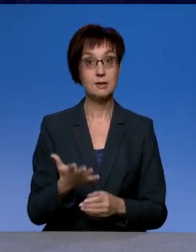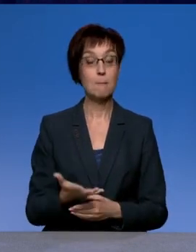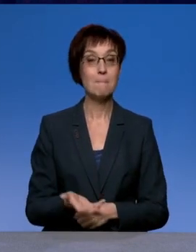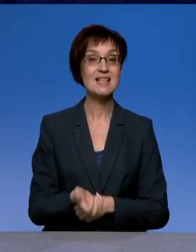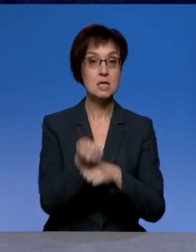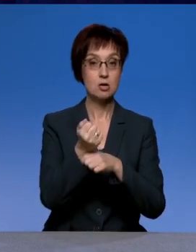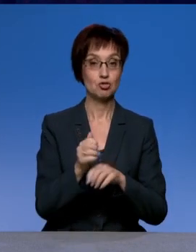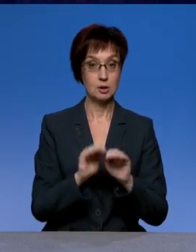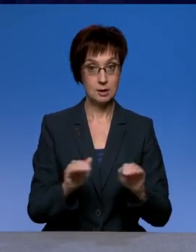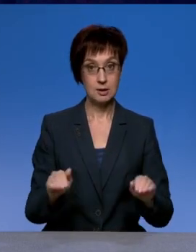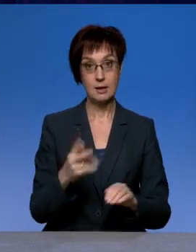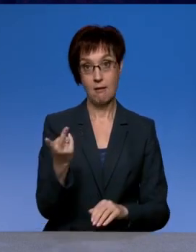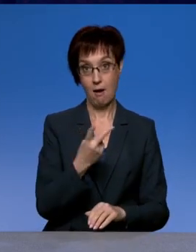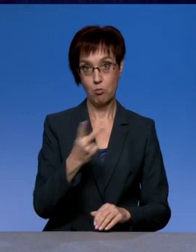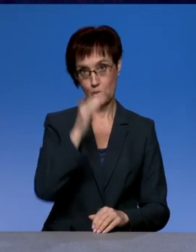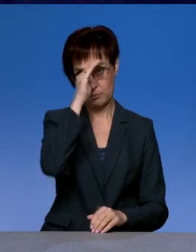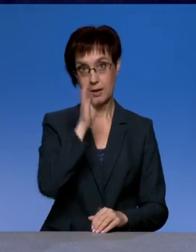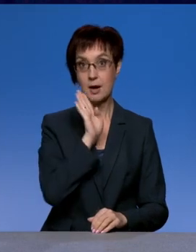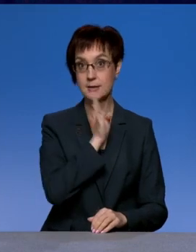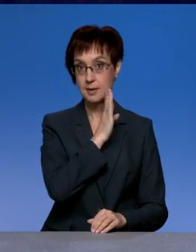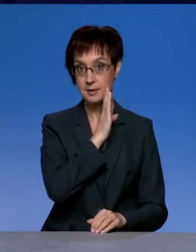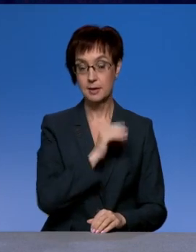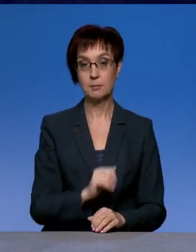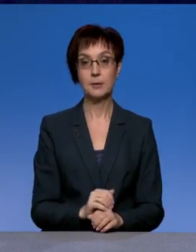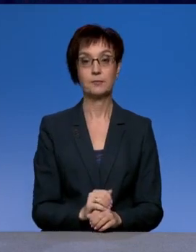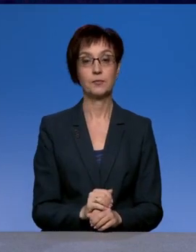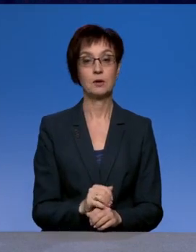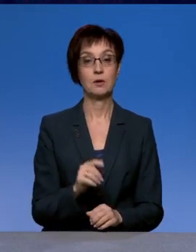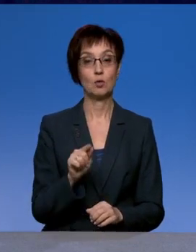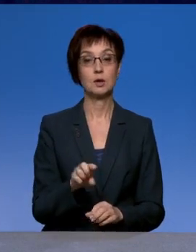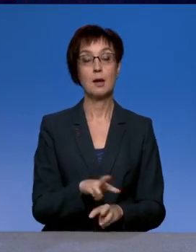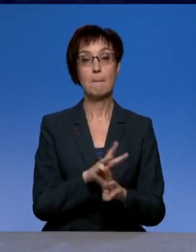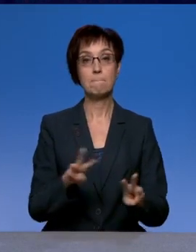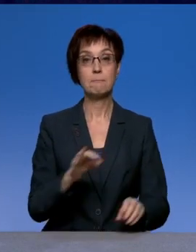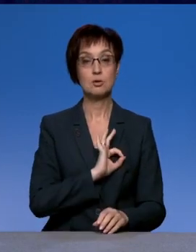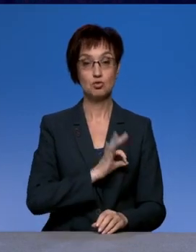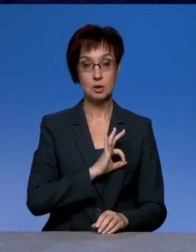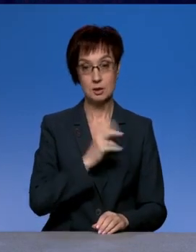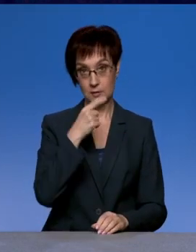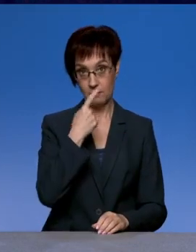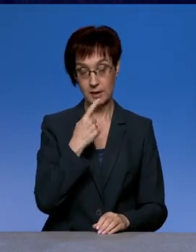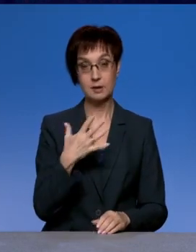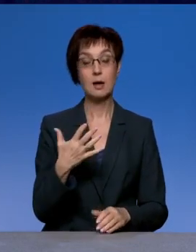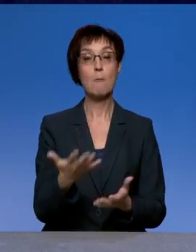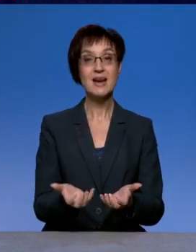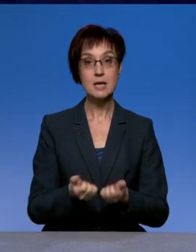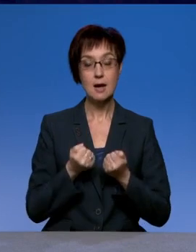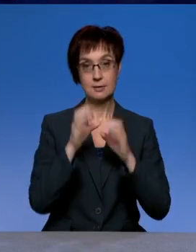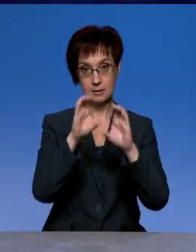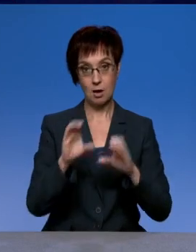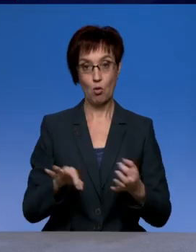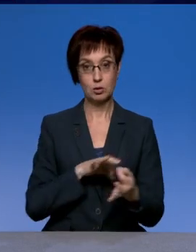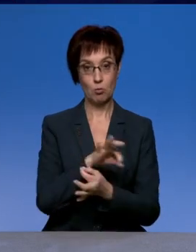родителями в семье. Вот здесь Минюсти, вот смотрите, что говорит. Принятие законопроекта будет способствовать повышению мотивации